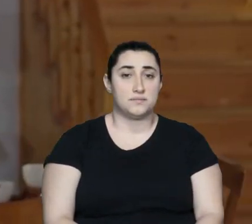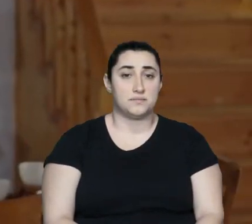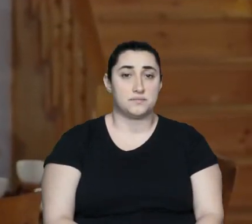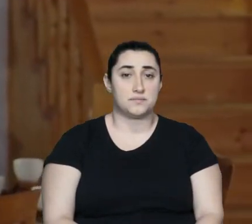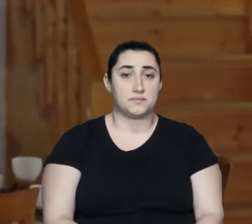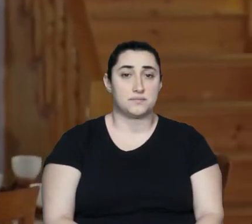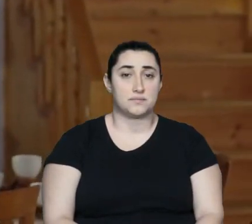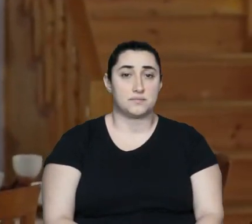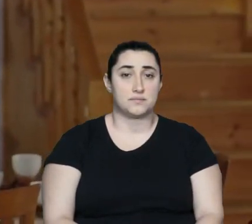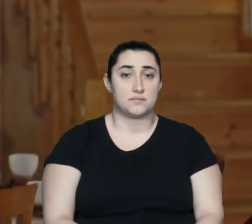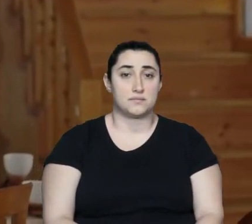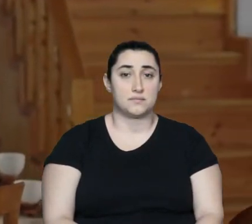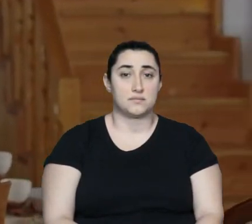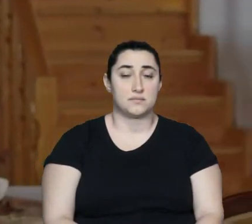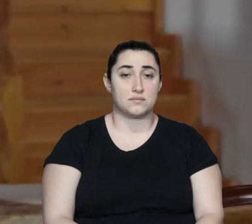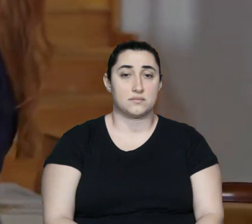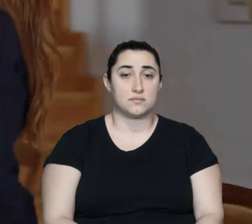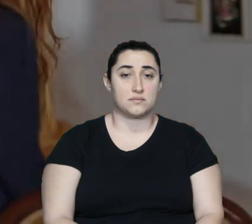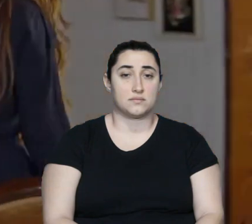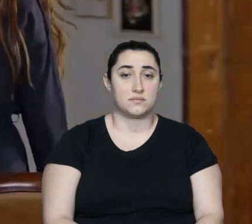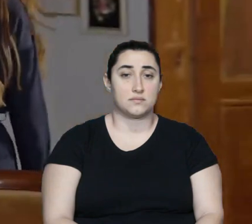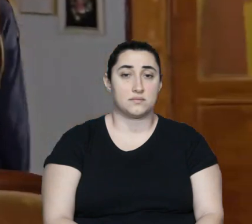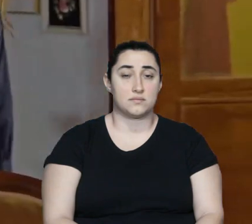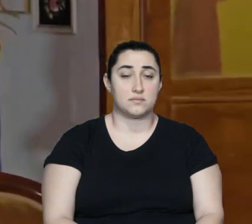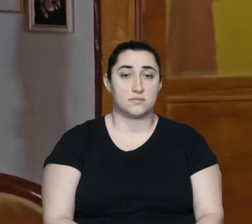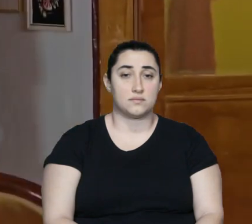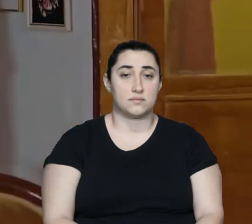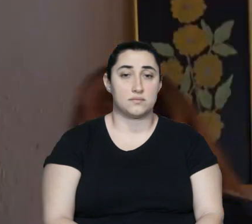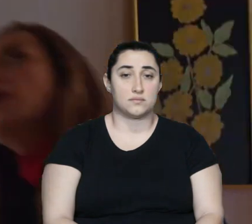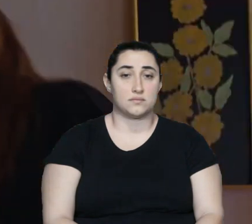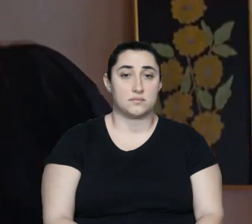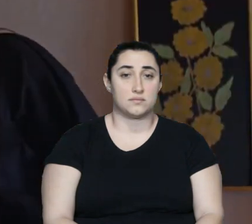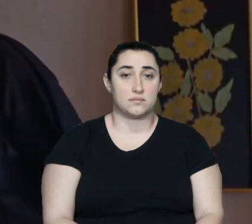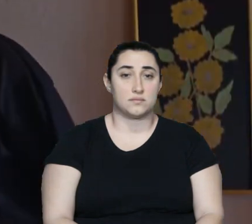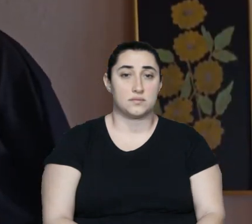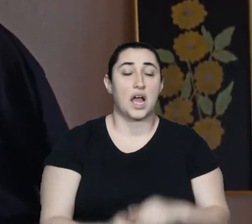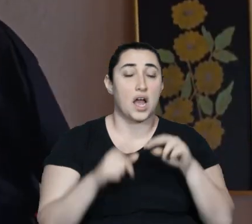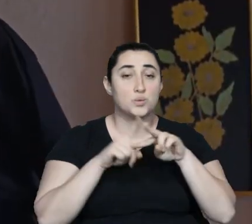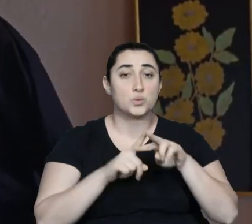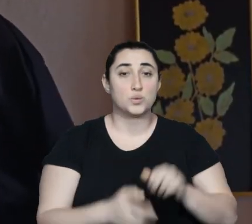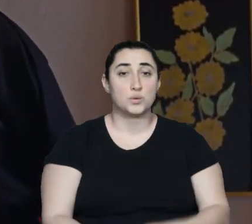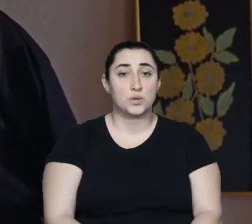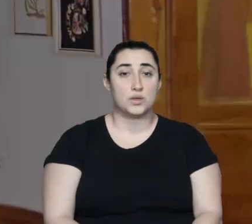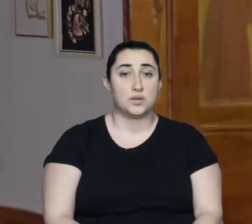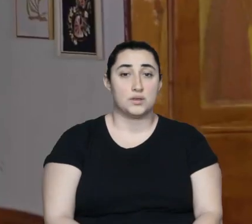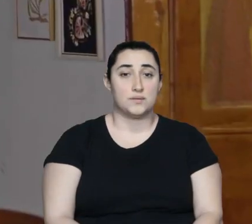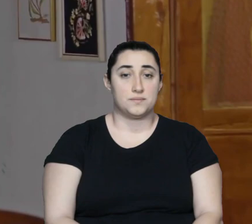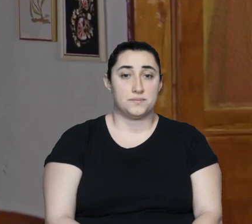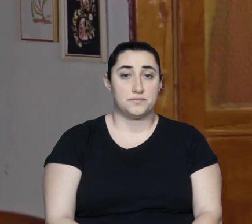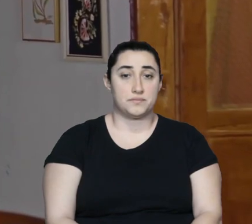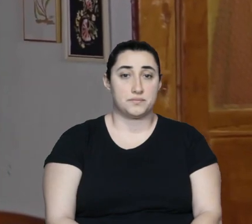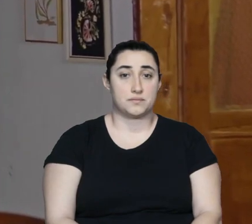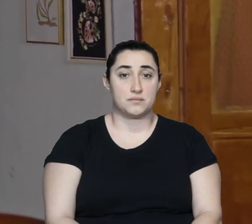Salona geldi. Kimseyi göremeyince şaşırıp üst kata çıkan Sarmal ahşap merdivenlere yöneldi. Aysu. Çıkmayıp aşağıdan